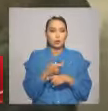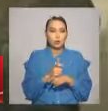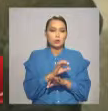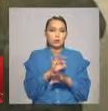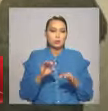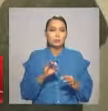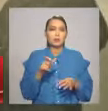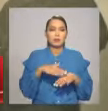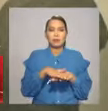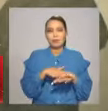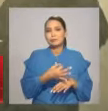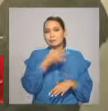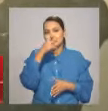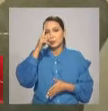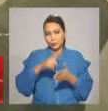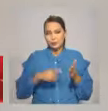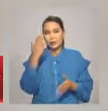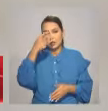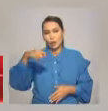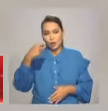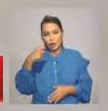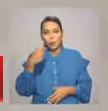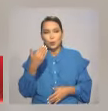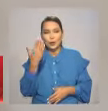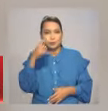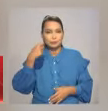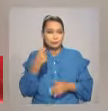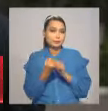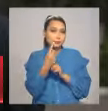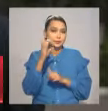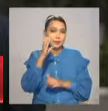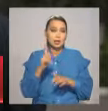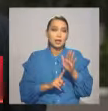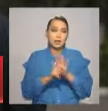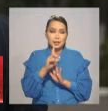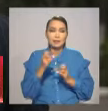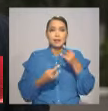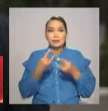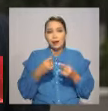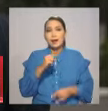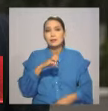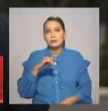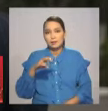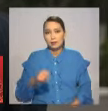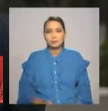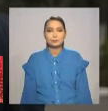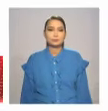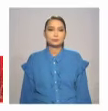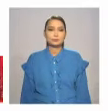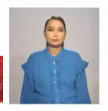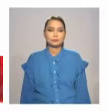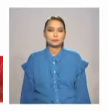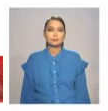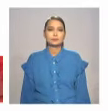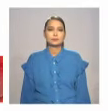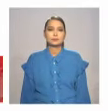сердцах телезрителей, уверены создатели киноленты. Лента стартует 11 сентября на телеканале «Астана». Анара